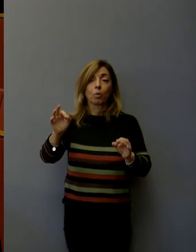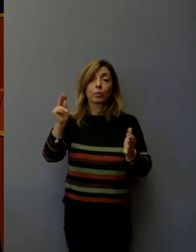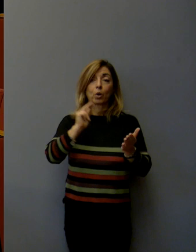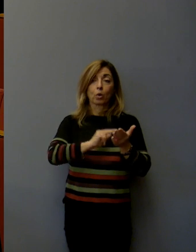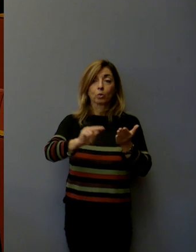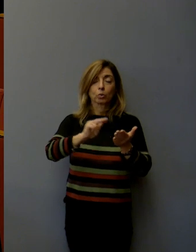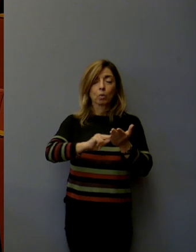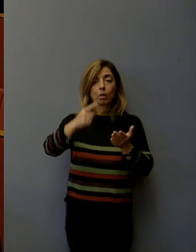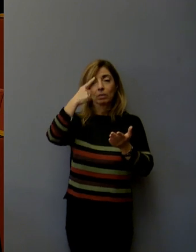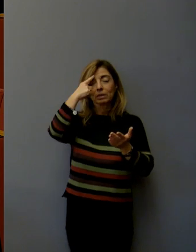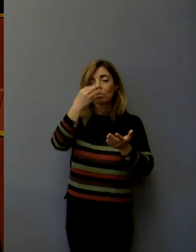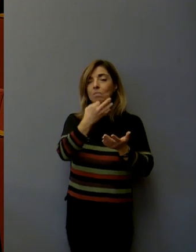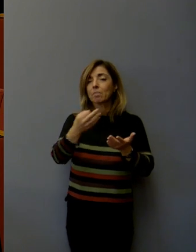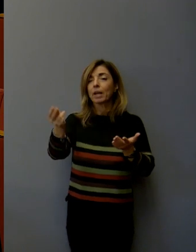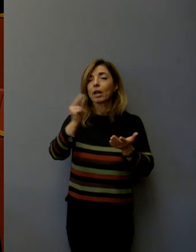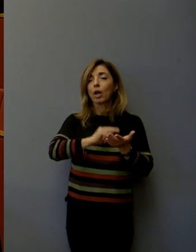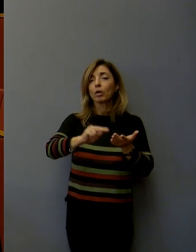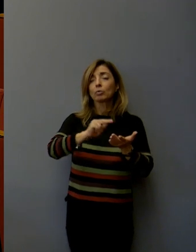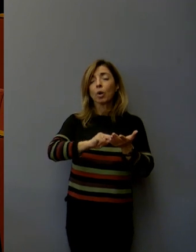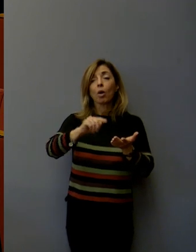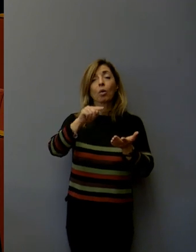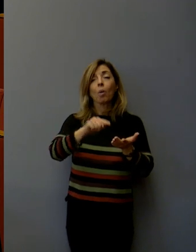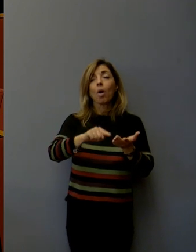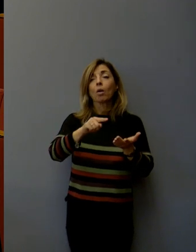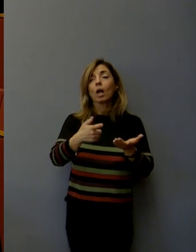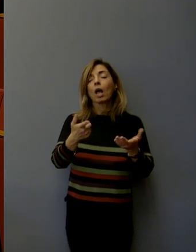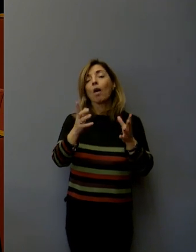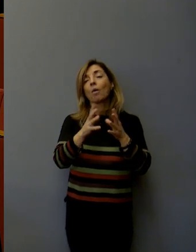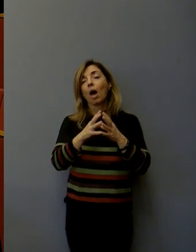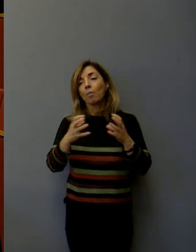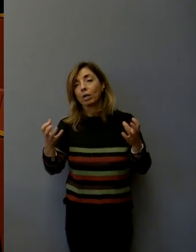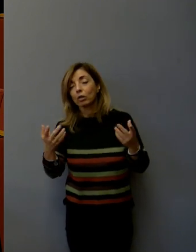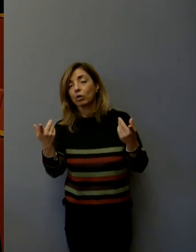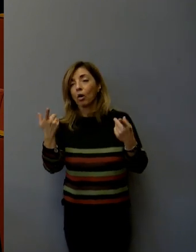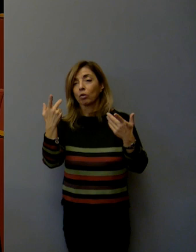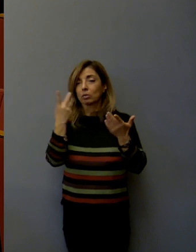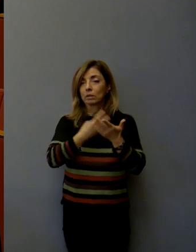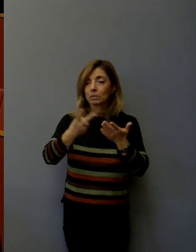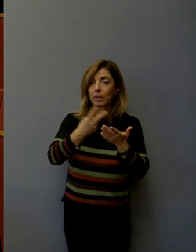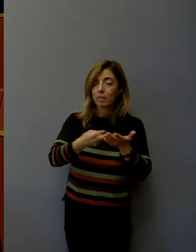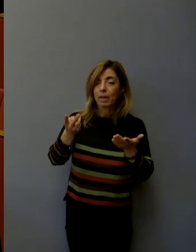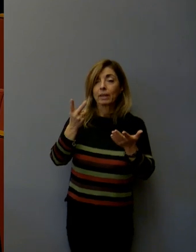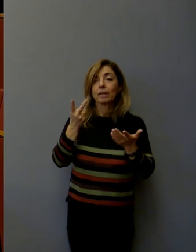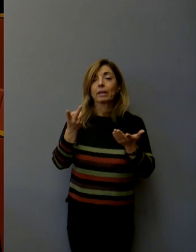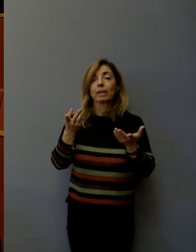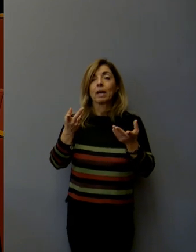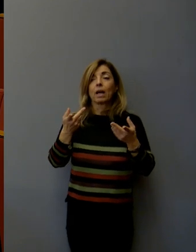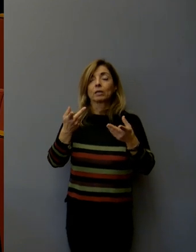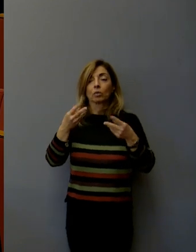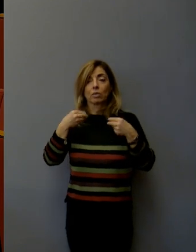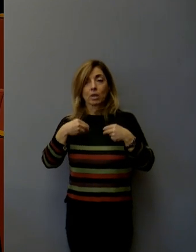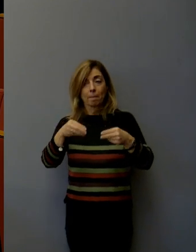bene che la scuola è un è un laboratorio dove si sperimenta e dove si rinnova la partecipazione